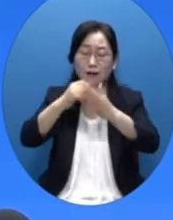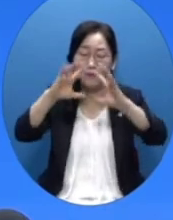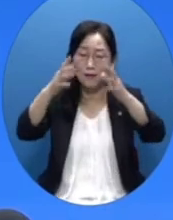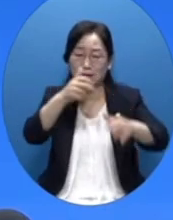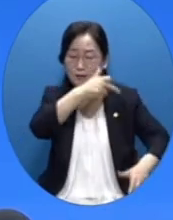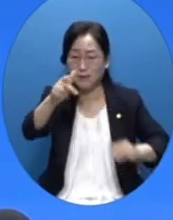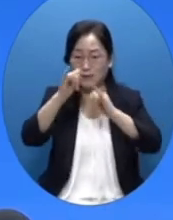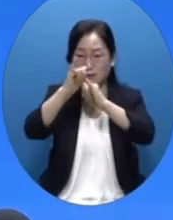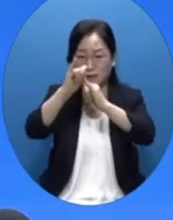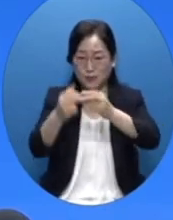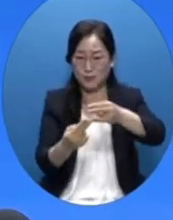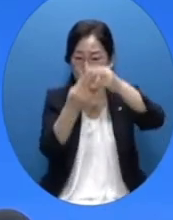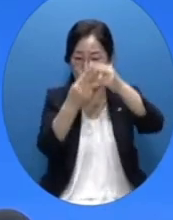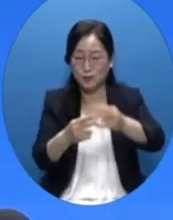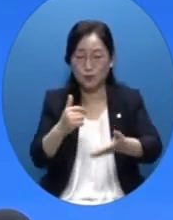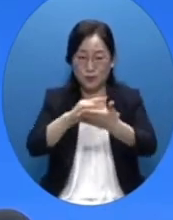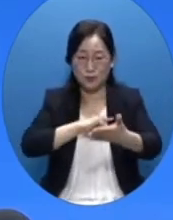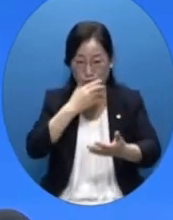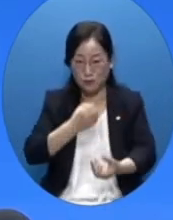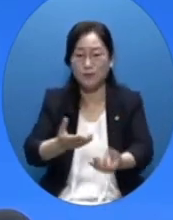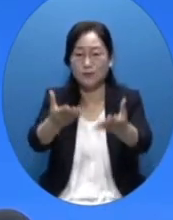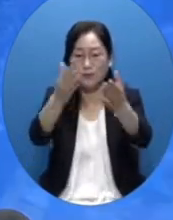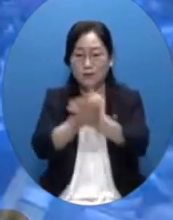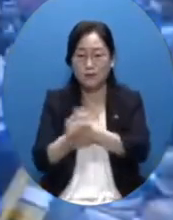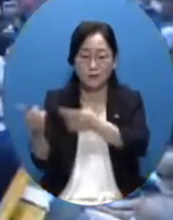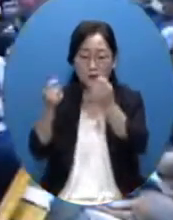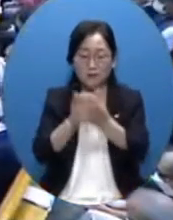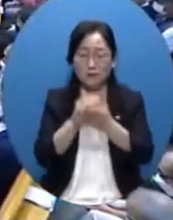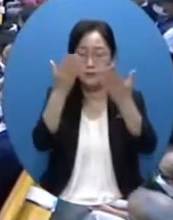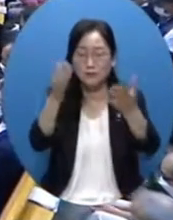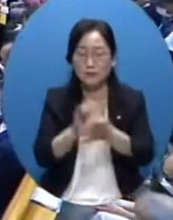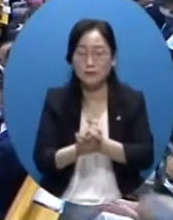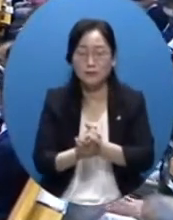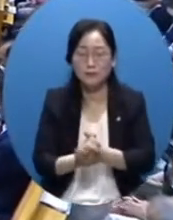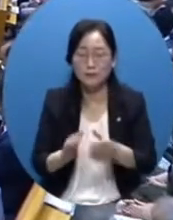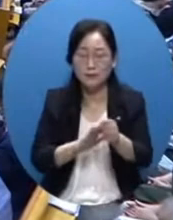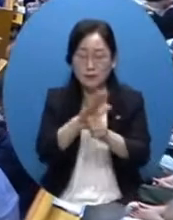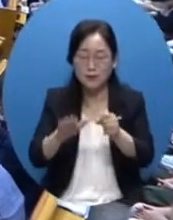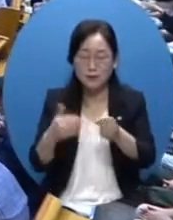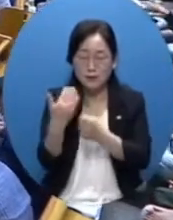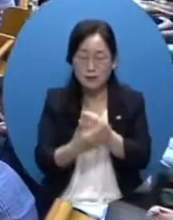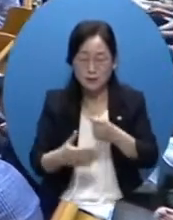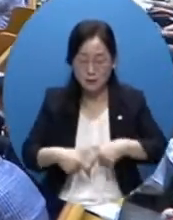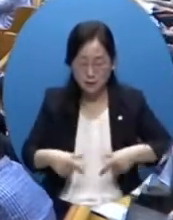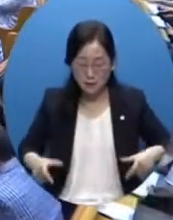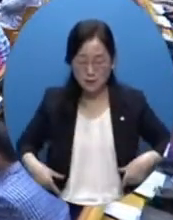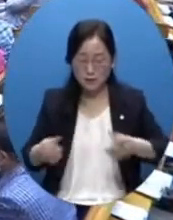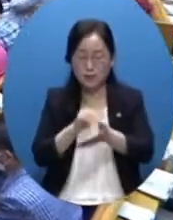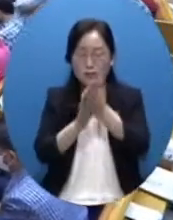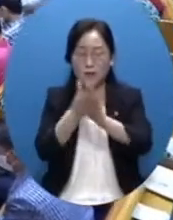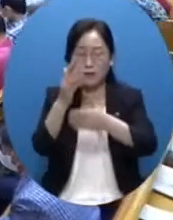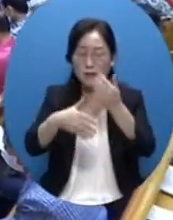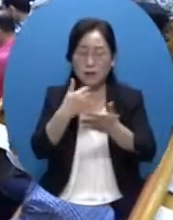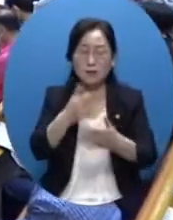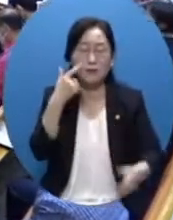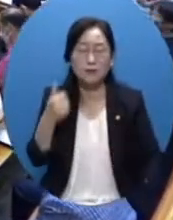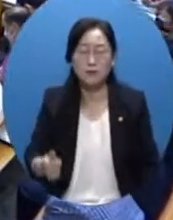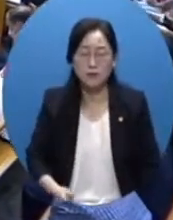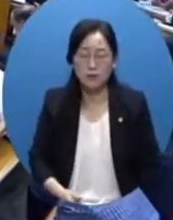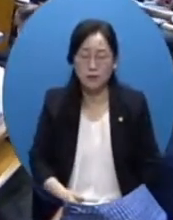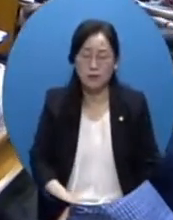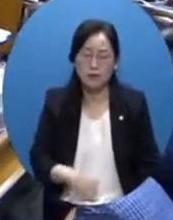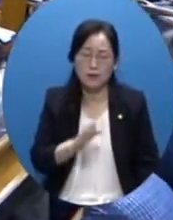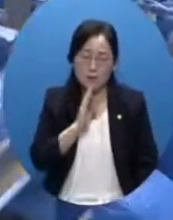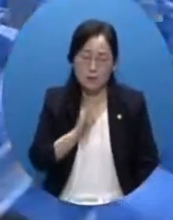사업을 싼 으로 모두 되길 주님의 이름으로 축원합니다 기도하겠습니다 사랑과 은혜와 자비가 뭐해서 나 나이 많 거지 고개 고비